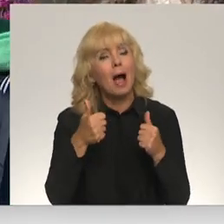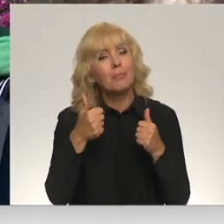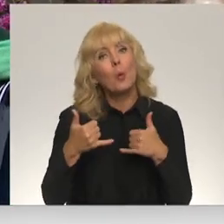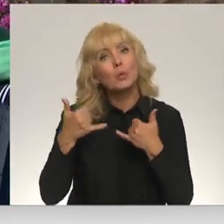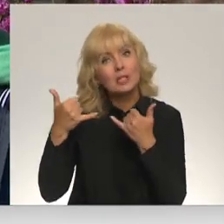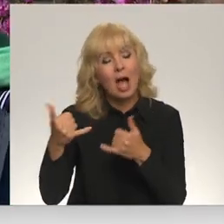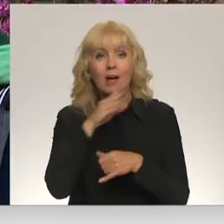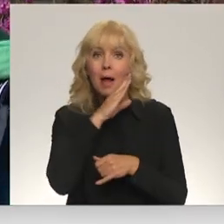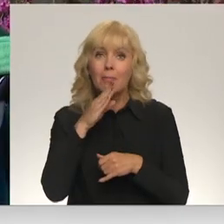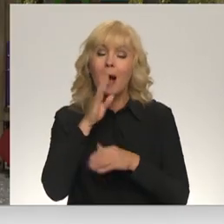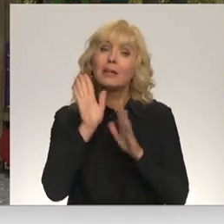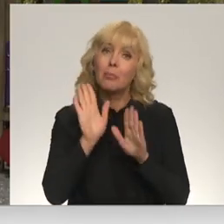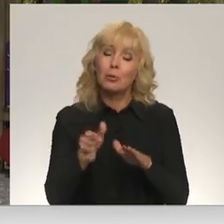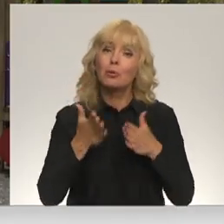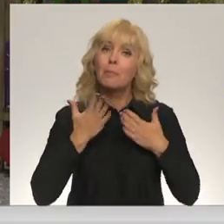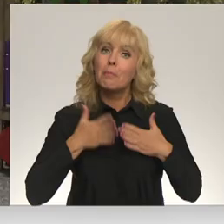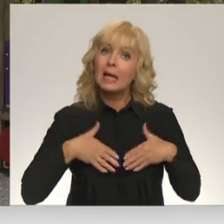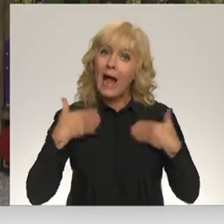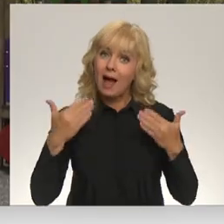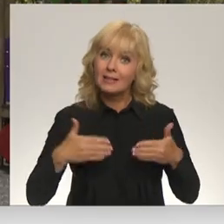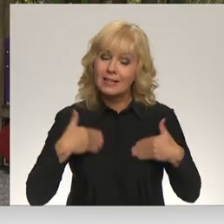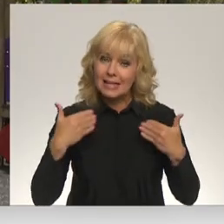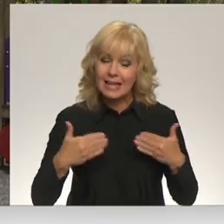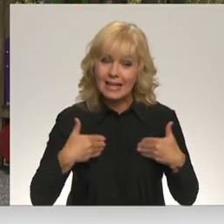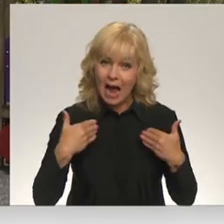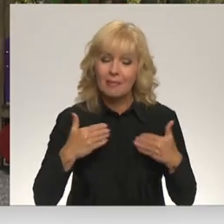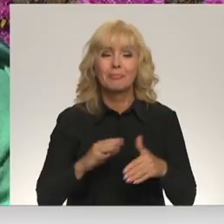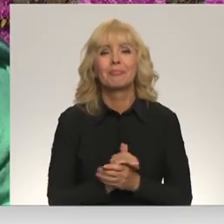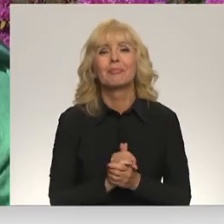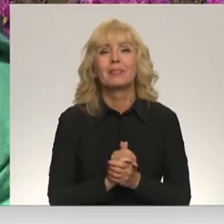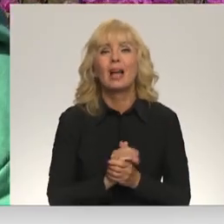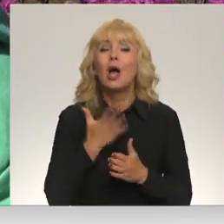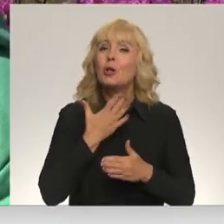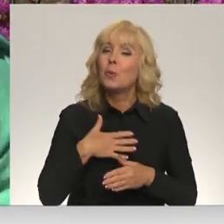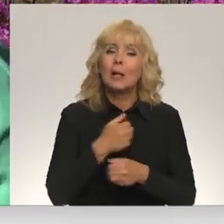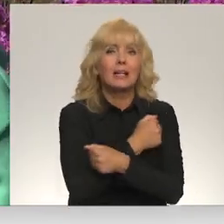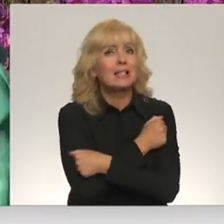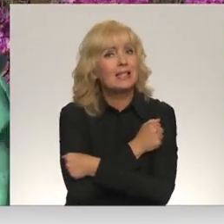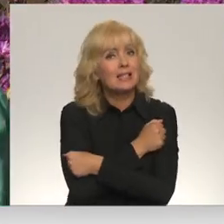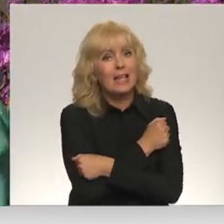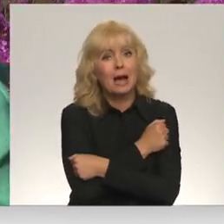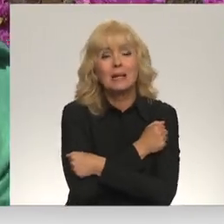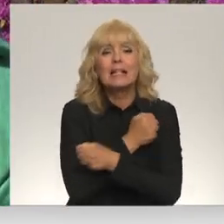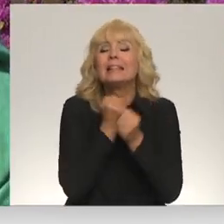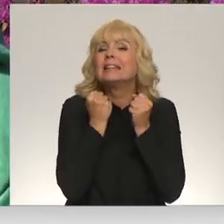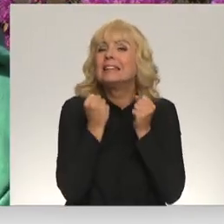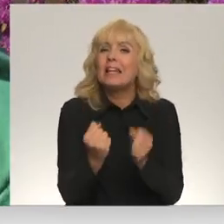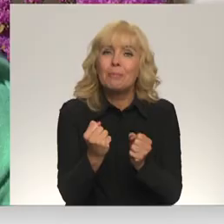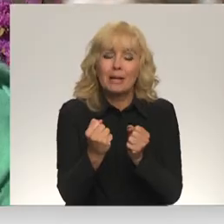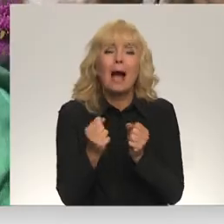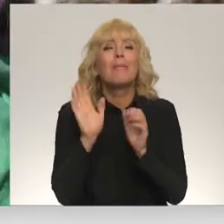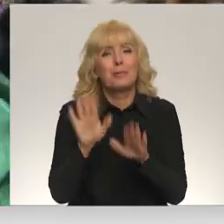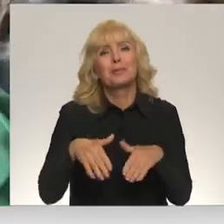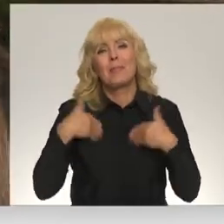ja mamma būtu ļoti priecīga. Un viņu vajag ļoti samīļot, ja viņa vēl stiprāk